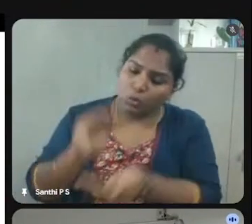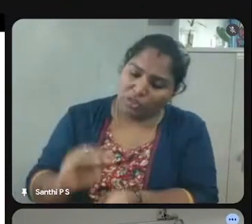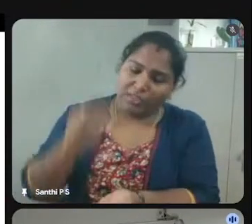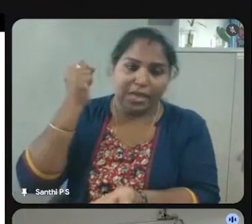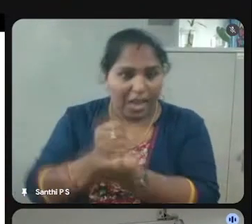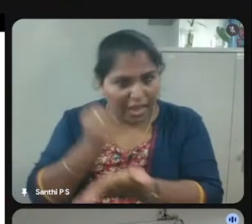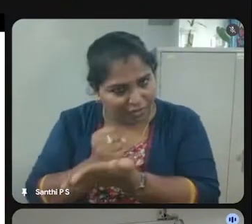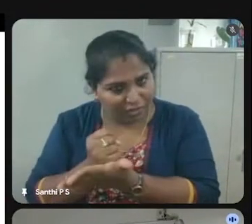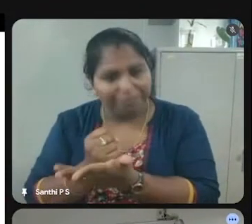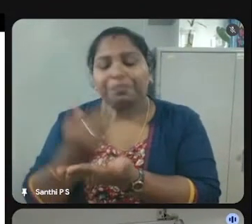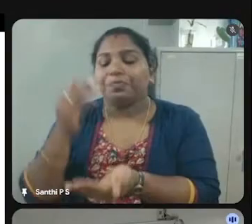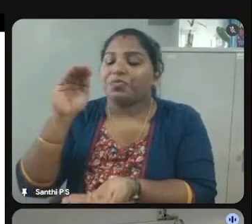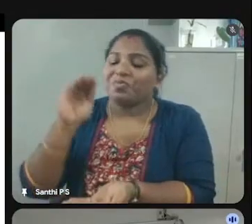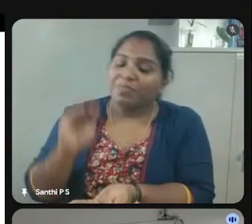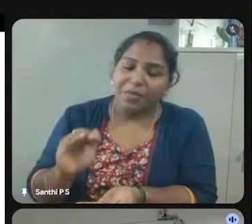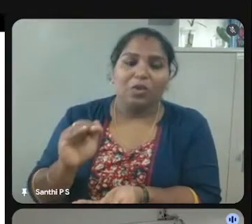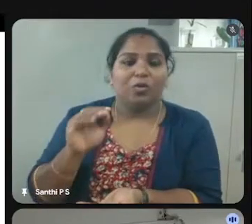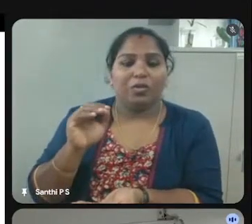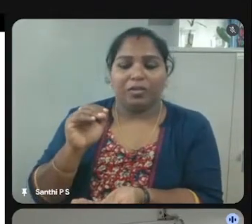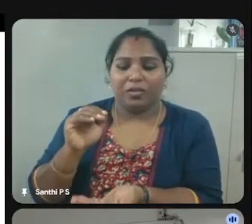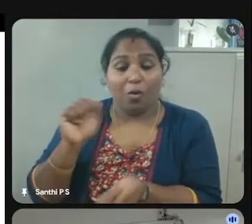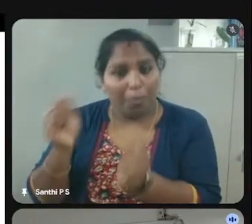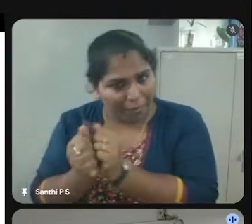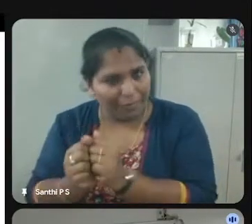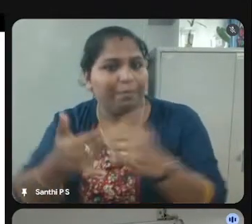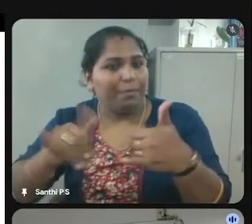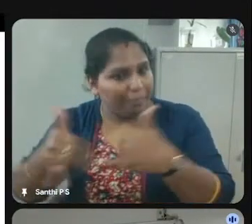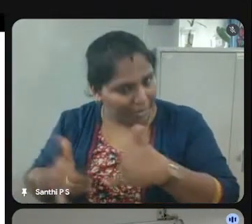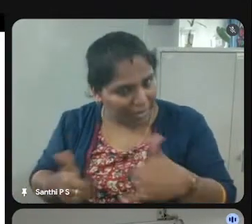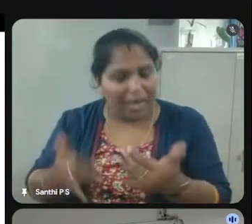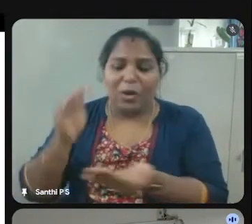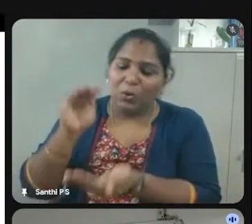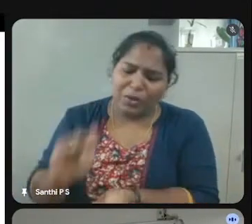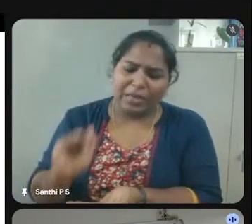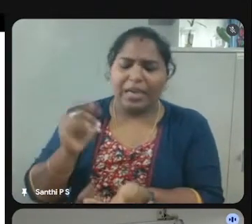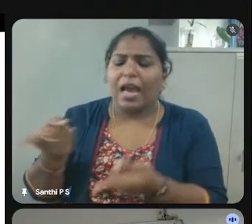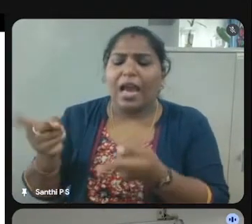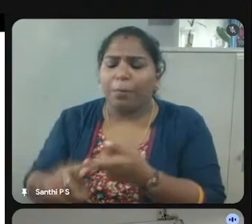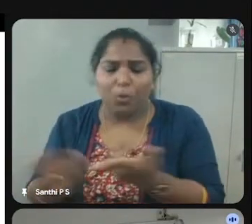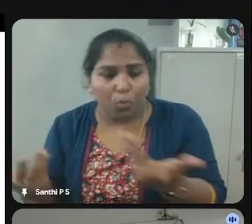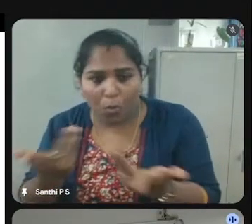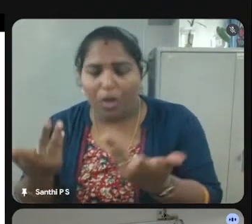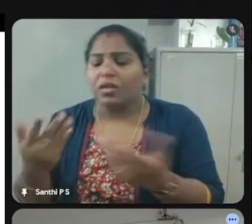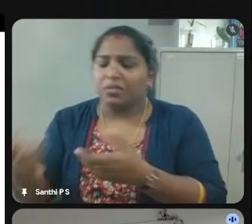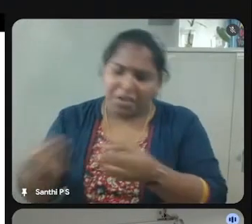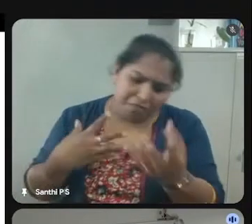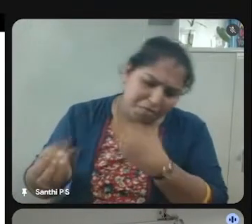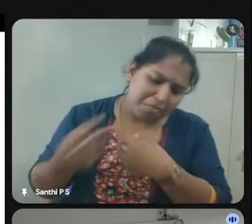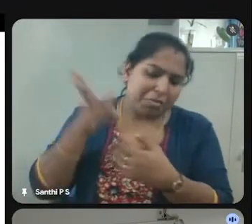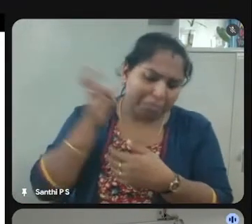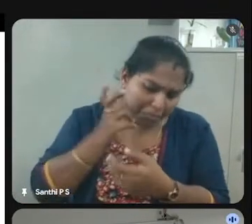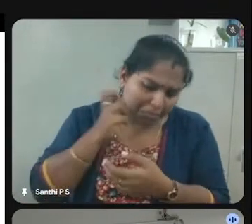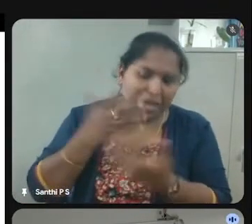കുട്ടിയോട് അതേസമയം നമ്മൾ കുട്ടിയോടൊപ്പം നിന്ന് കളിക്കുന്നുണ്ട്, കുട്ടിയുടെ കാര്യങ്ങൾ മനസ്സിലാക്കുന്നുണ്ട്, കുട്ടി പറയുന്നത് കേൾക്കുന്നുണ്ട്, കുട്ടിയോട്